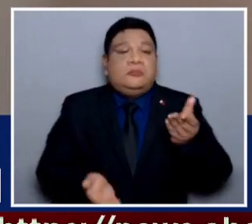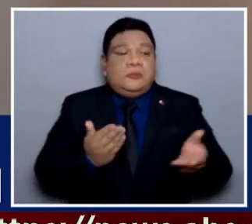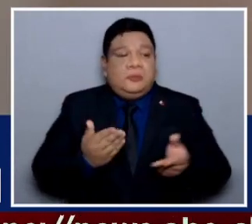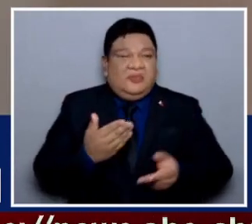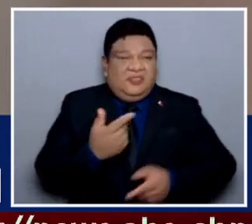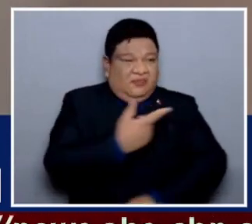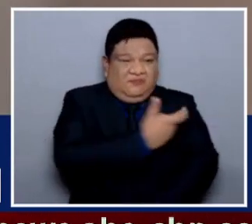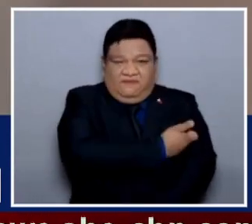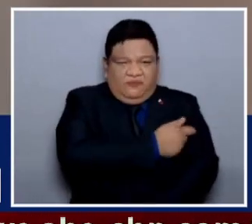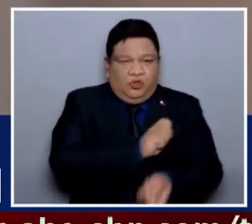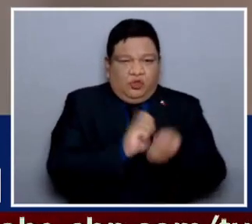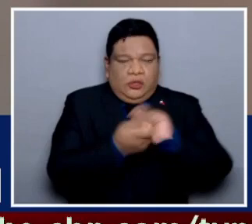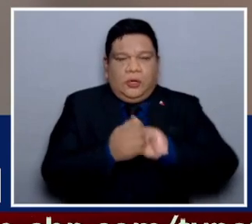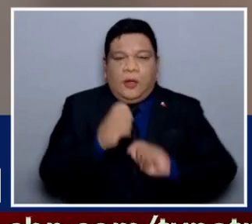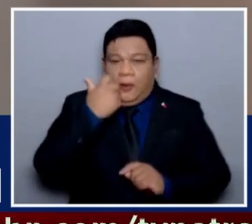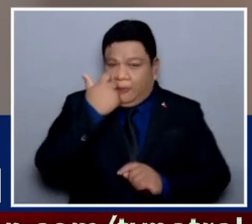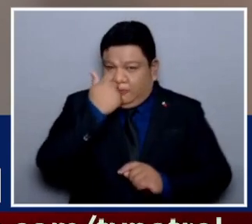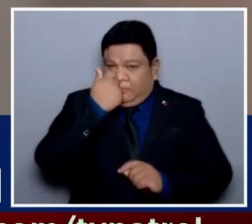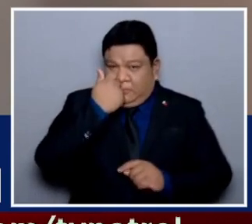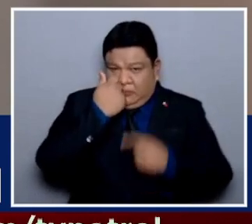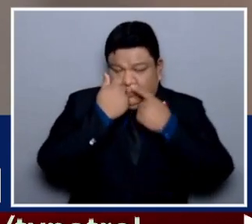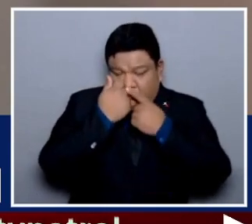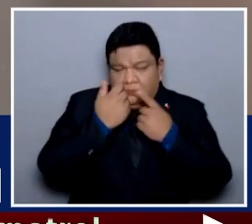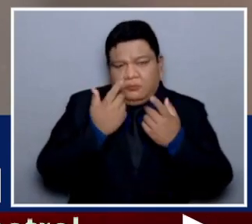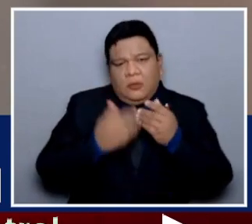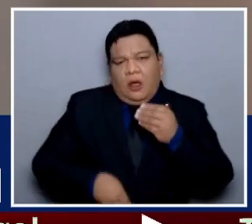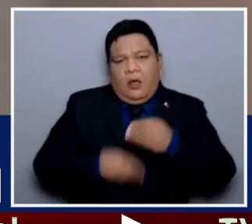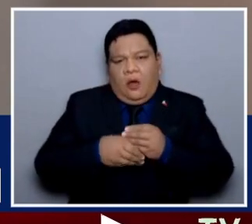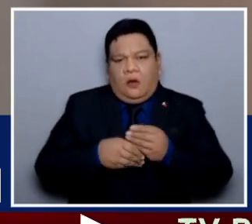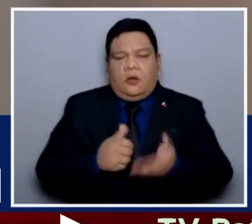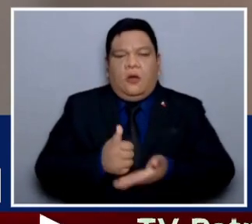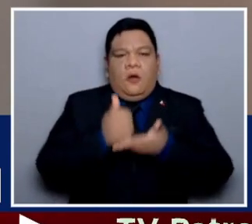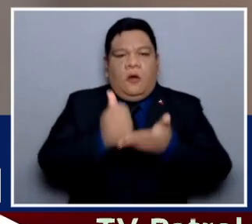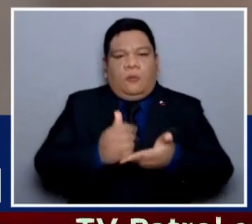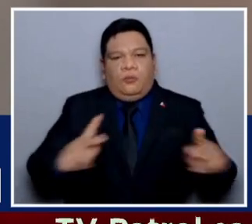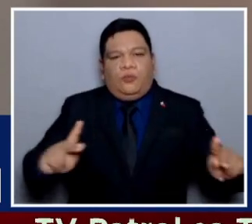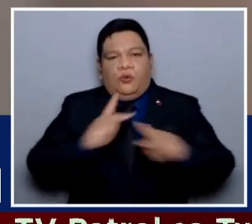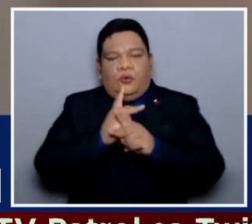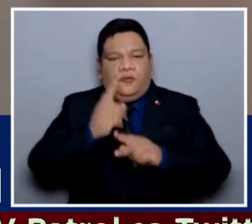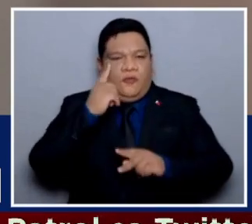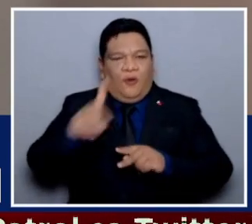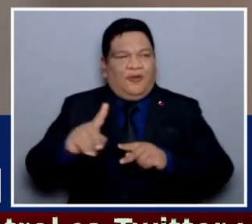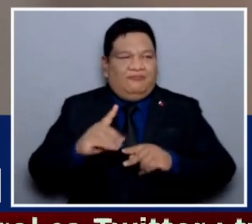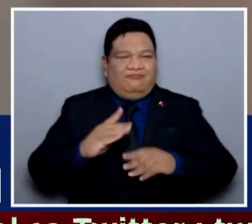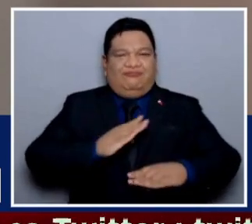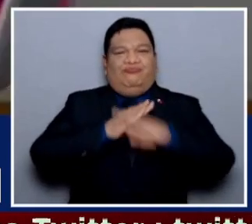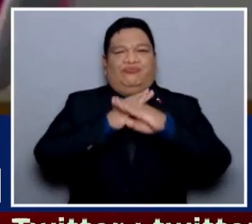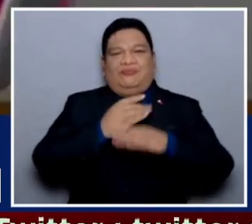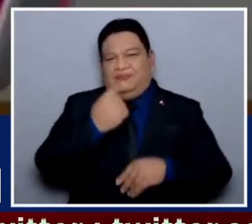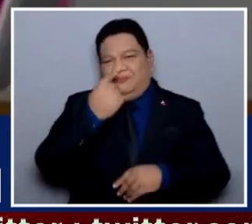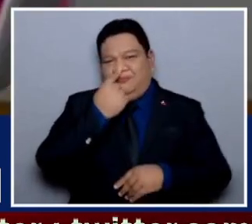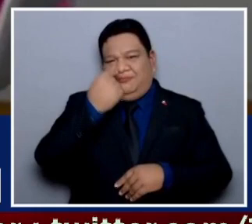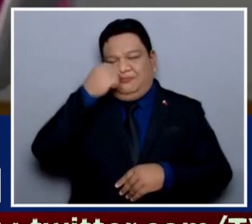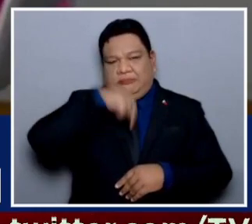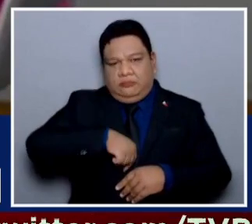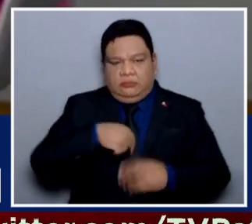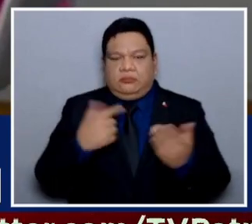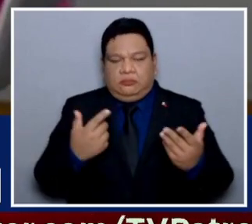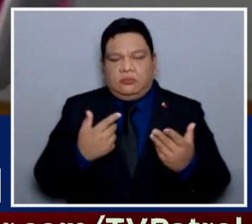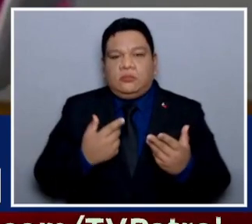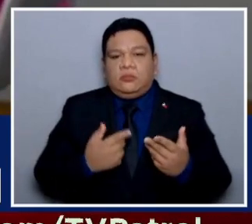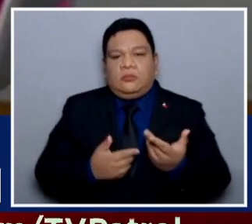vaccines could have an added advantage of protecting against infection as well as against severe disease. So maybe a